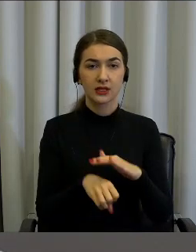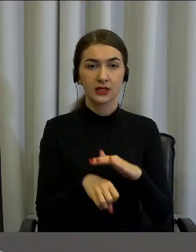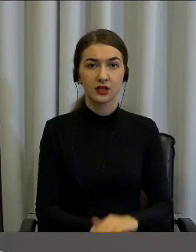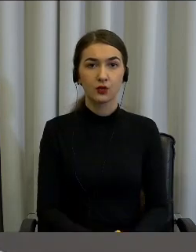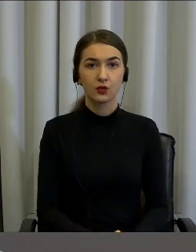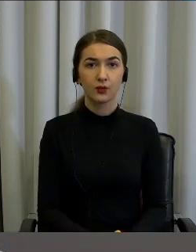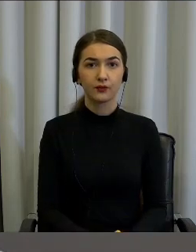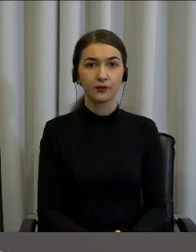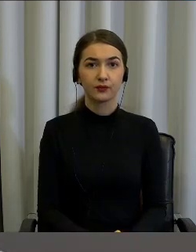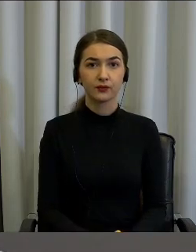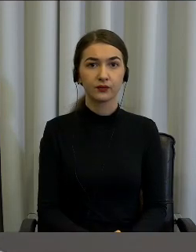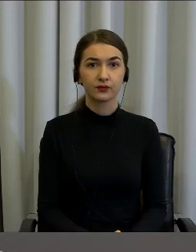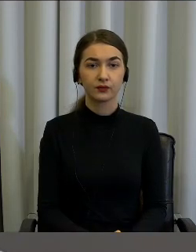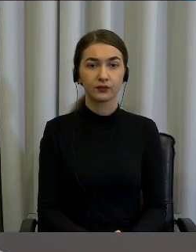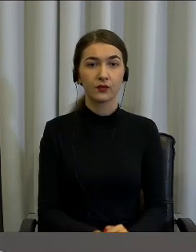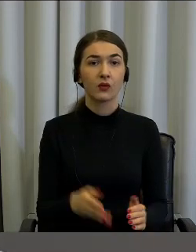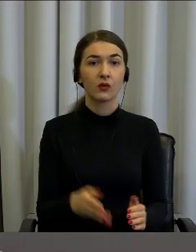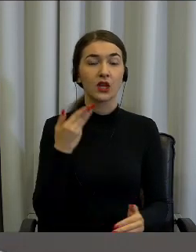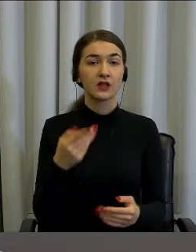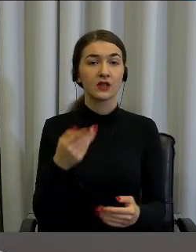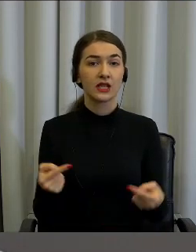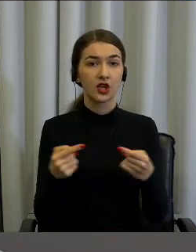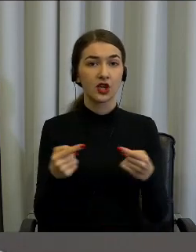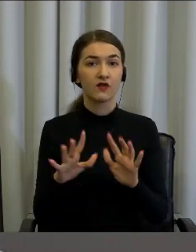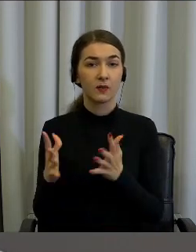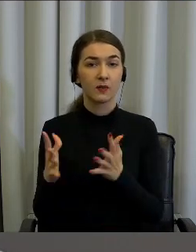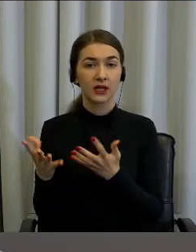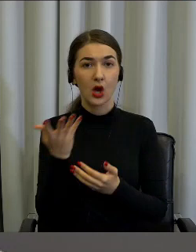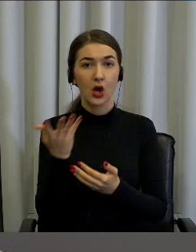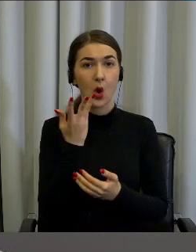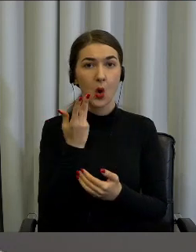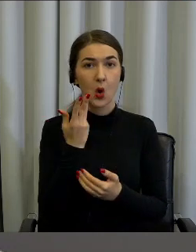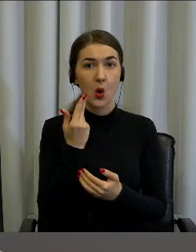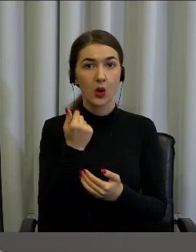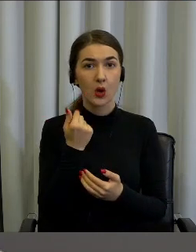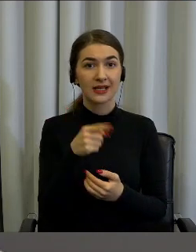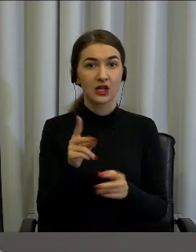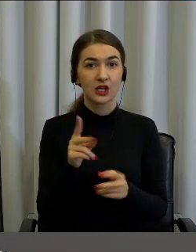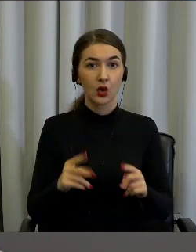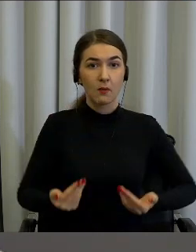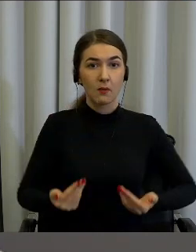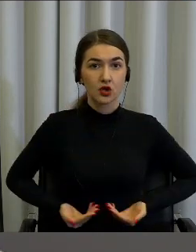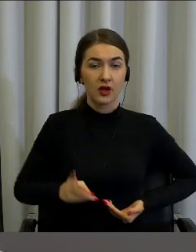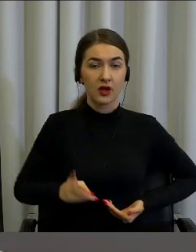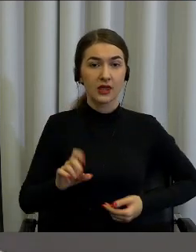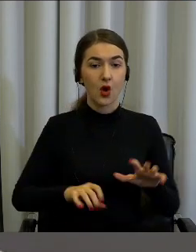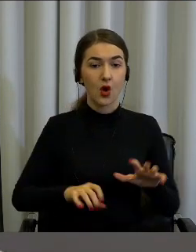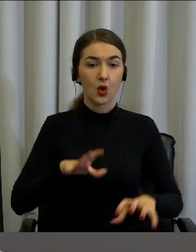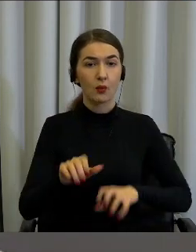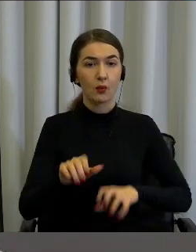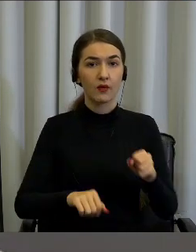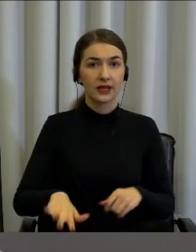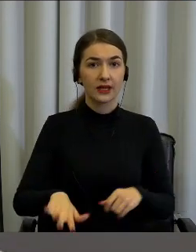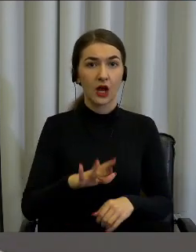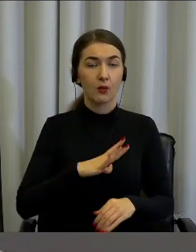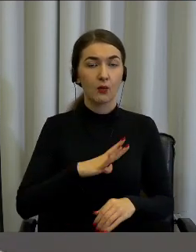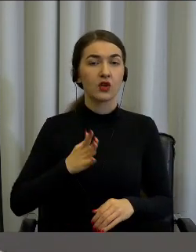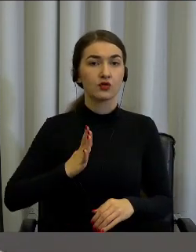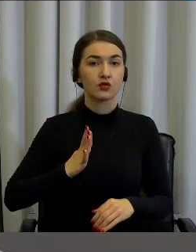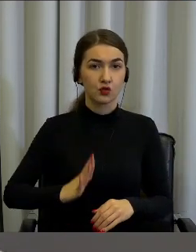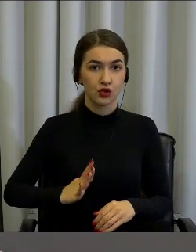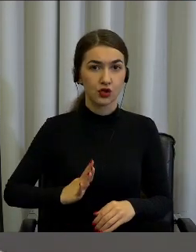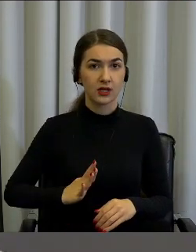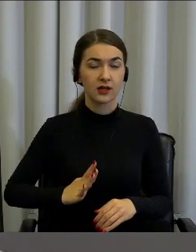у звіті зазначаються випадки коли ті хто проживає на окупованих територіях були змушені